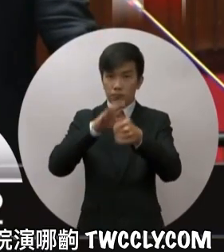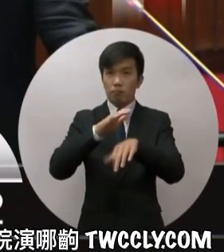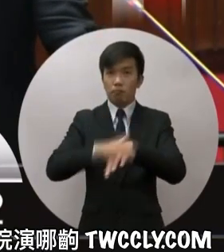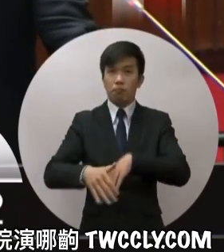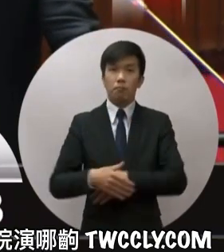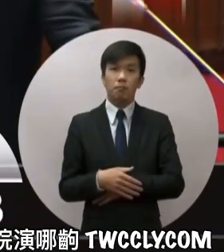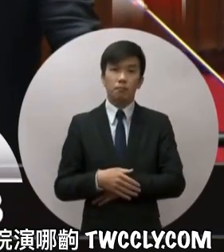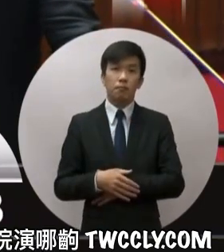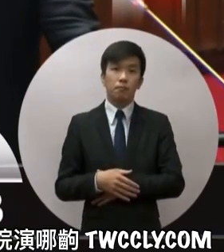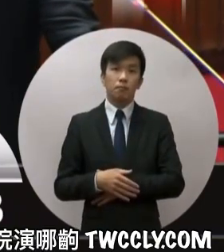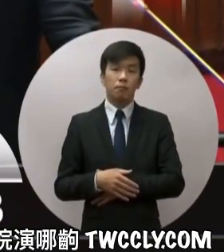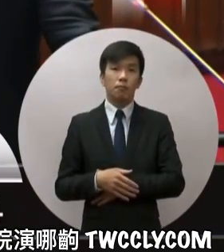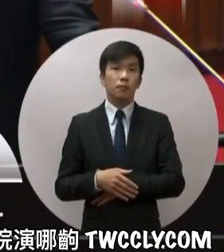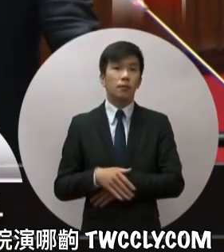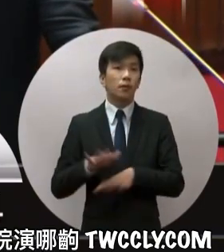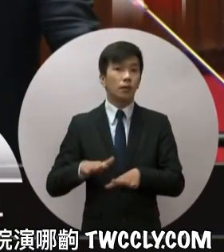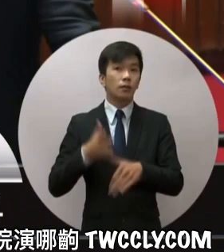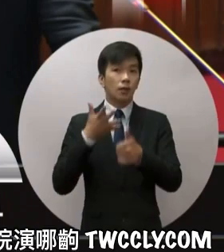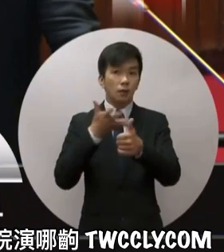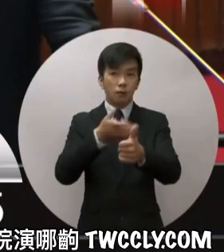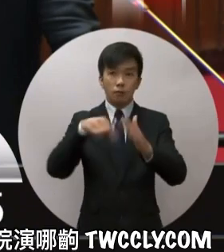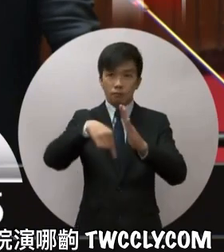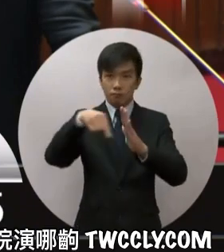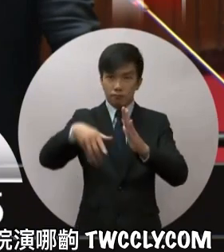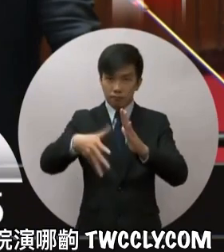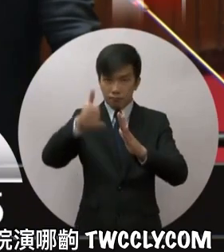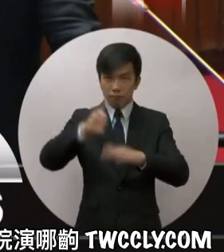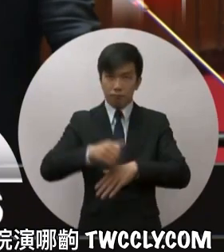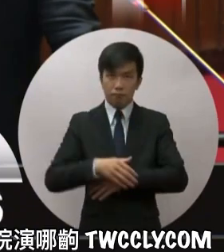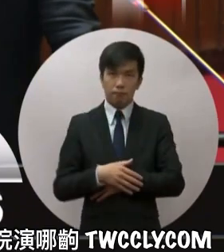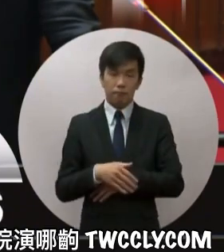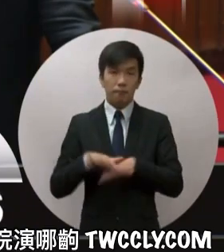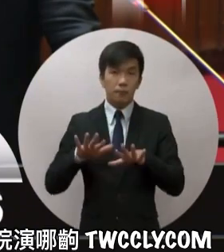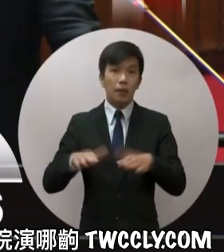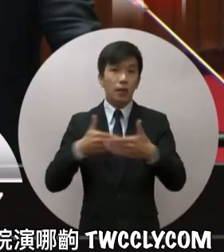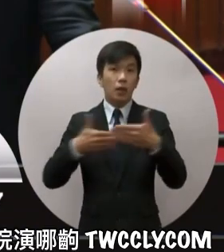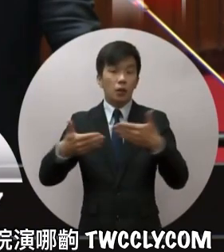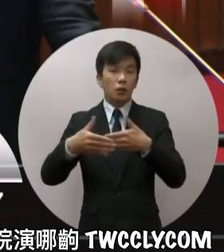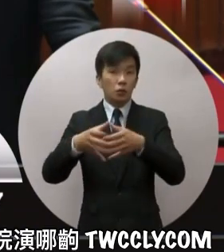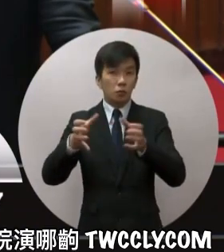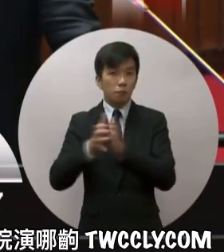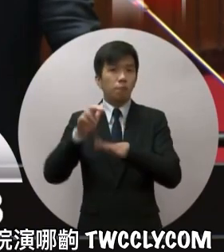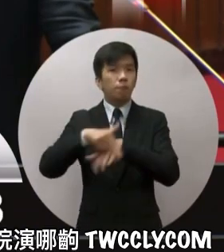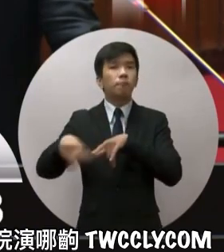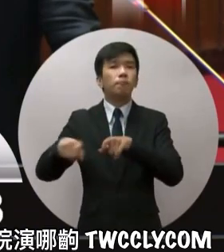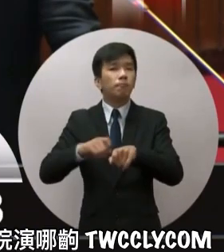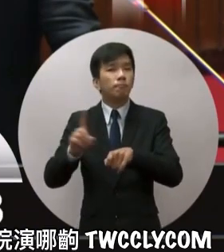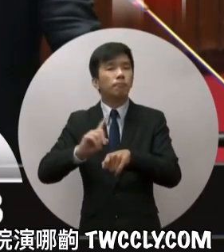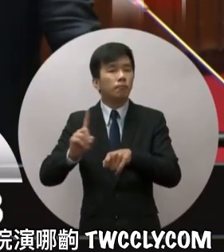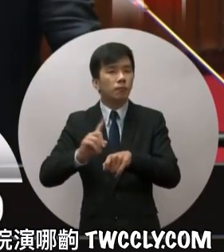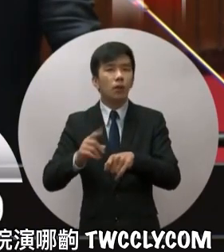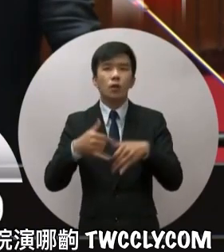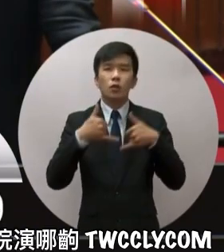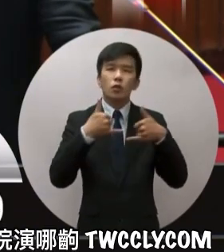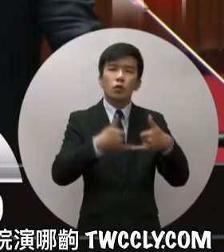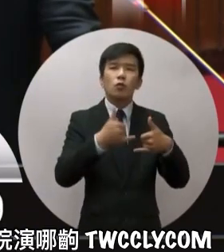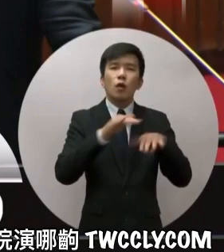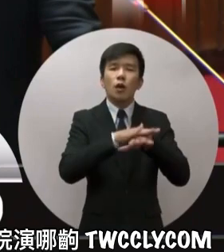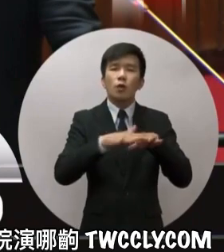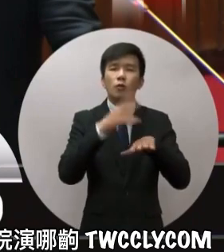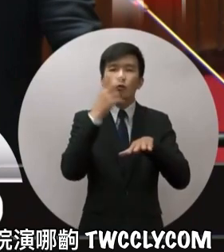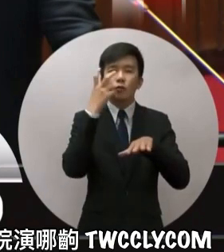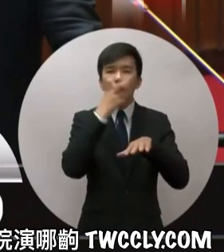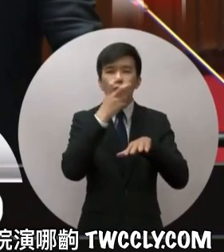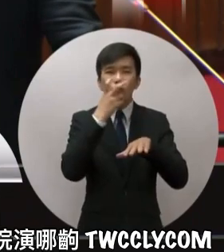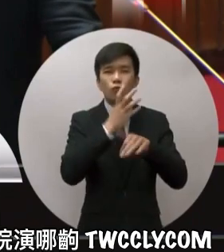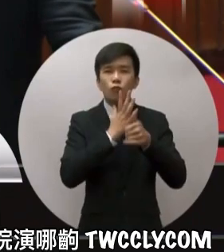所以第一個我們先請教院長就是現在的這個目前交通部的這個機制道路交通安全督導委員會